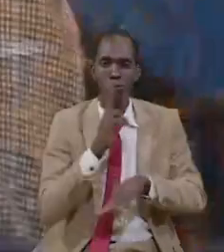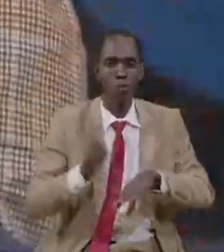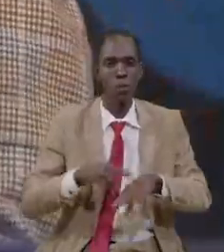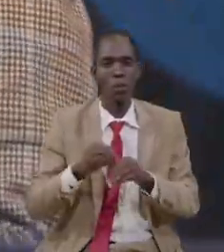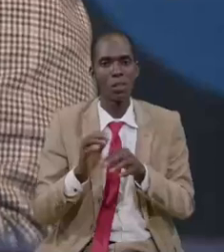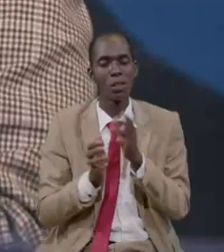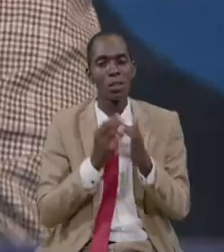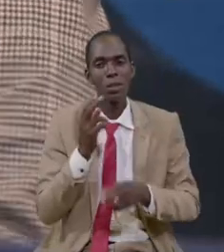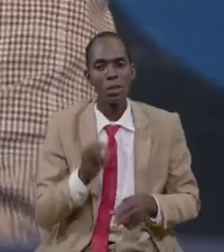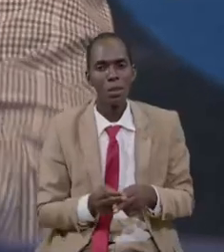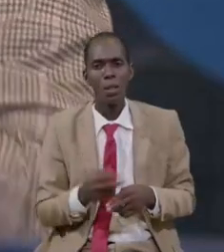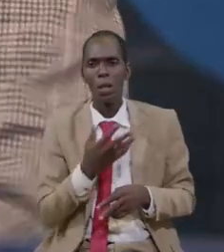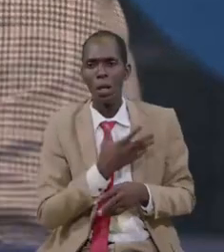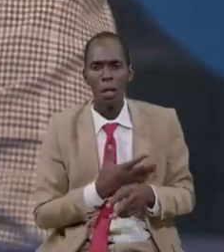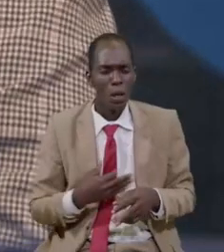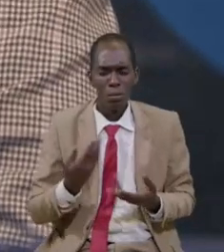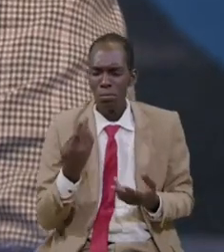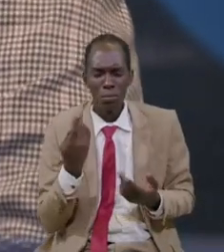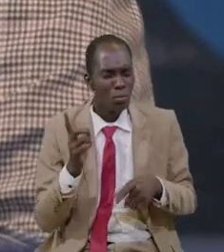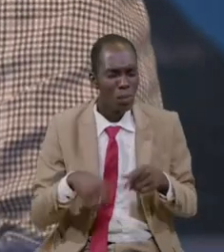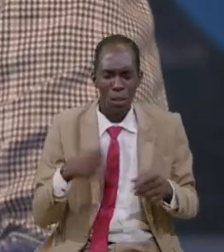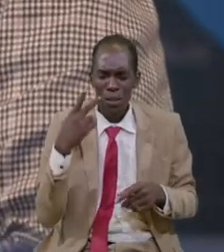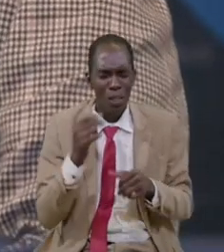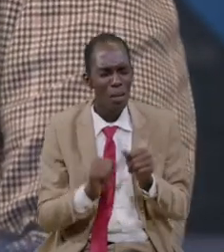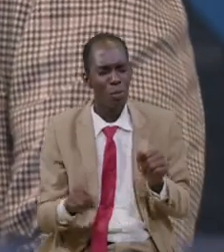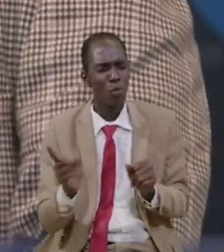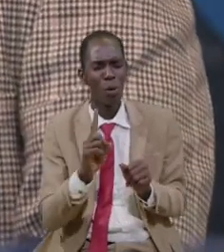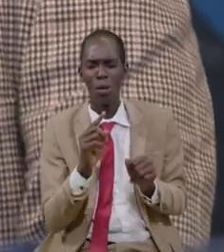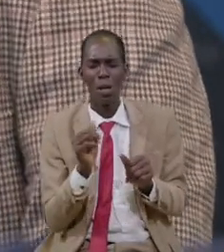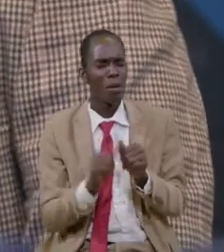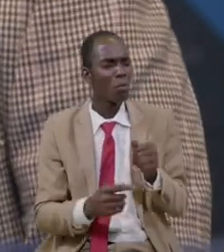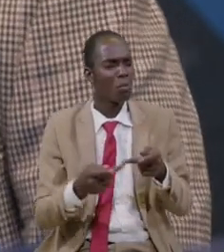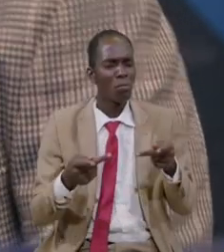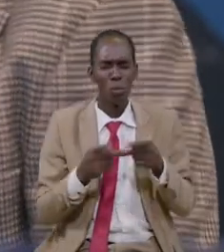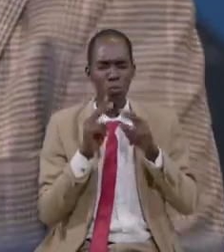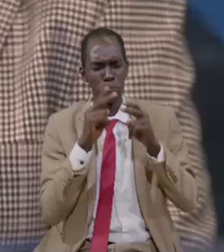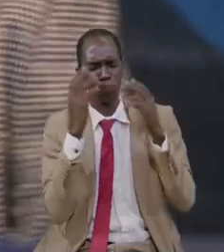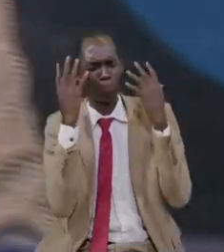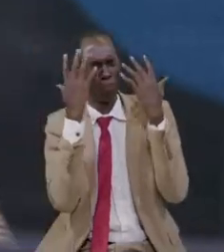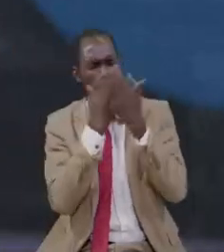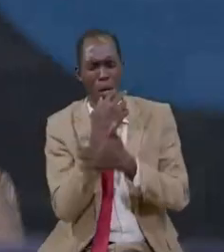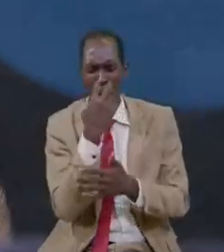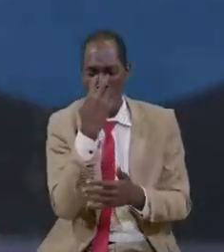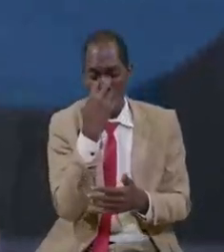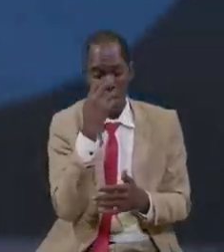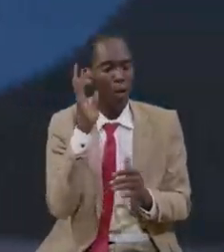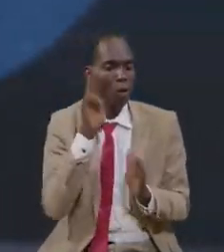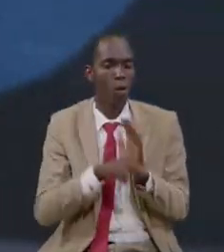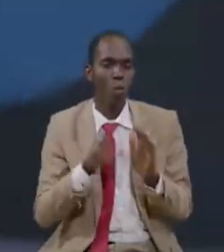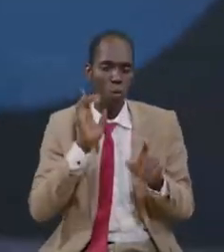L'aveuglement. Tu ne vois rien. Tout est noir, sombre. La lueur viendra pour tes yeux.